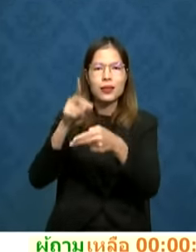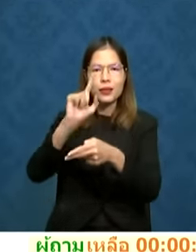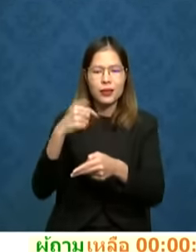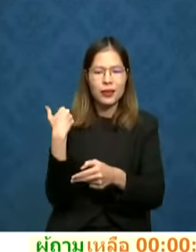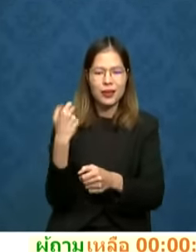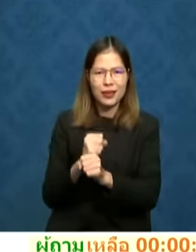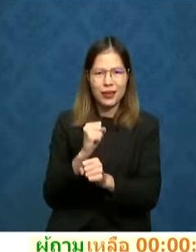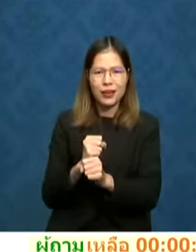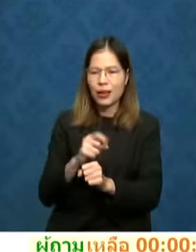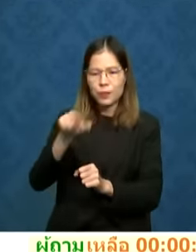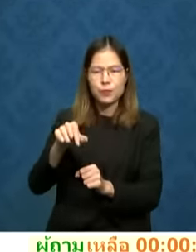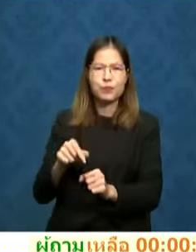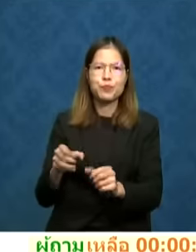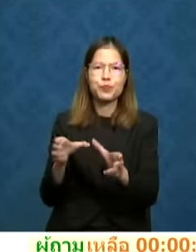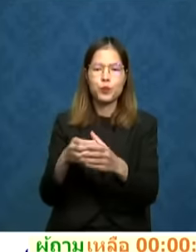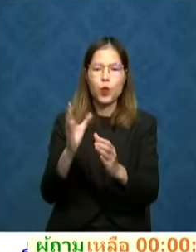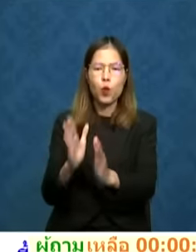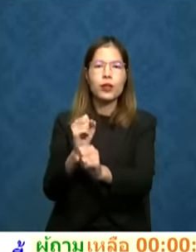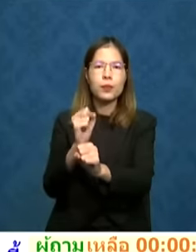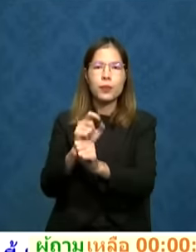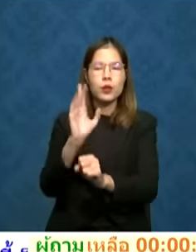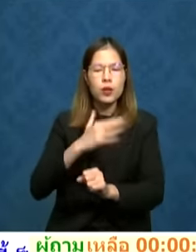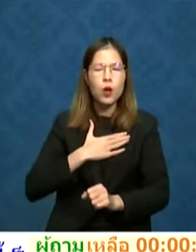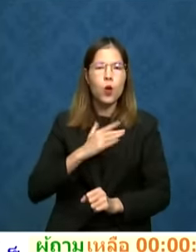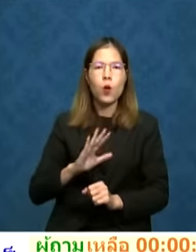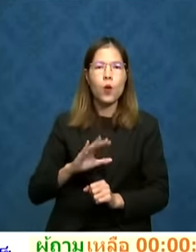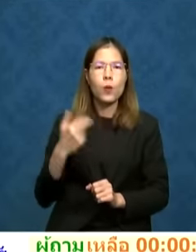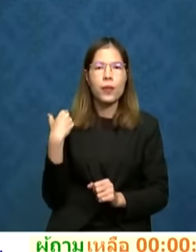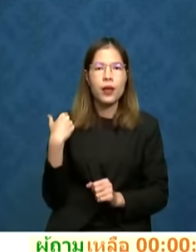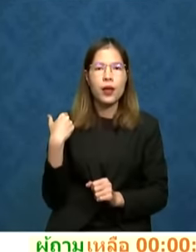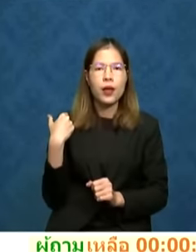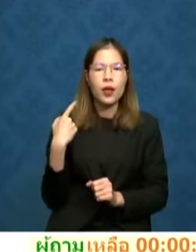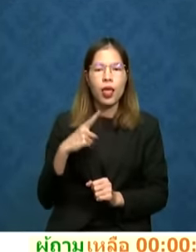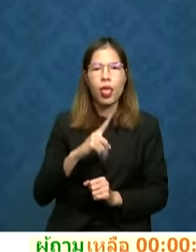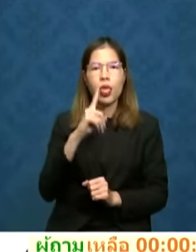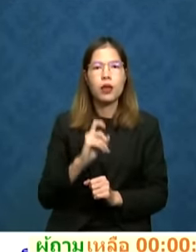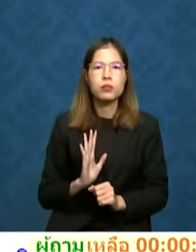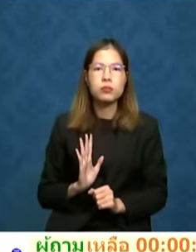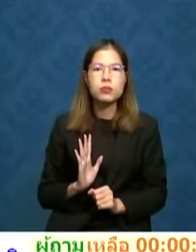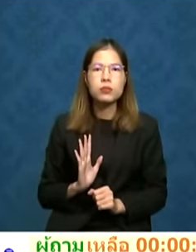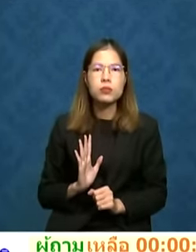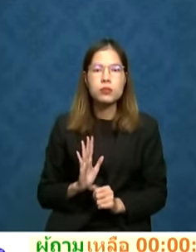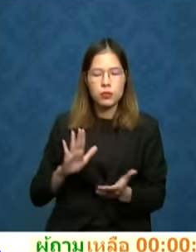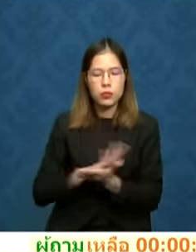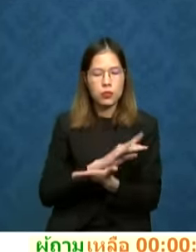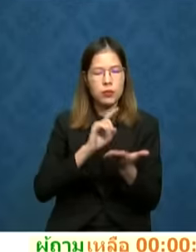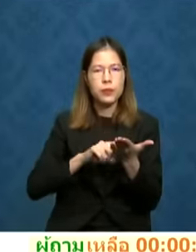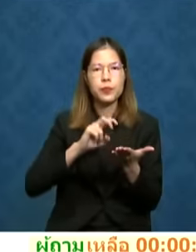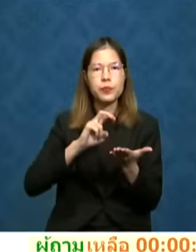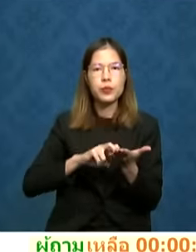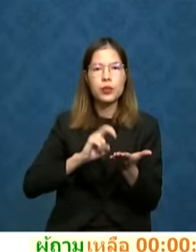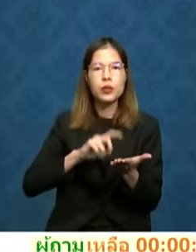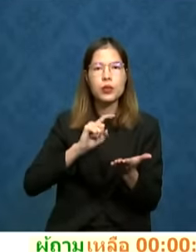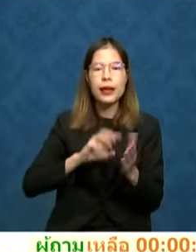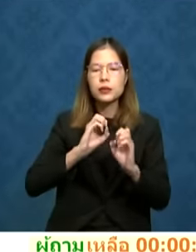จความบกพ้องของเจานาที่คนเราอยๆ ไมได้ขาดอากาฌหายใเองนะฮะแล้วฐานเน triangle รายงานนชดเจนว